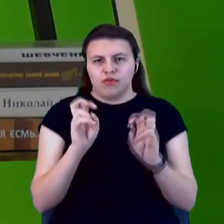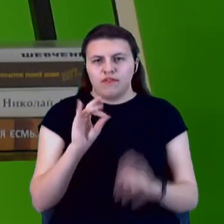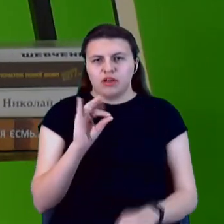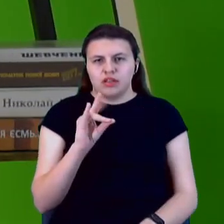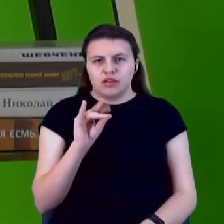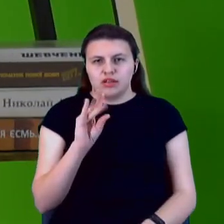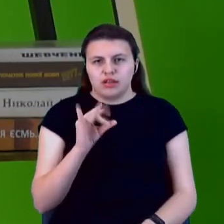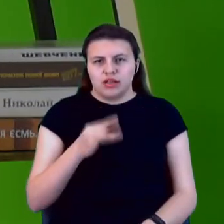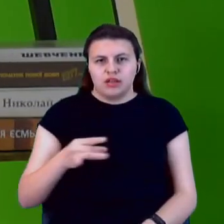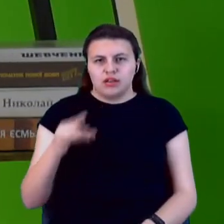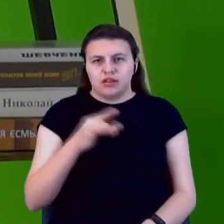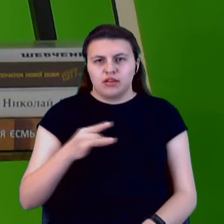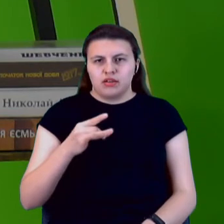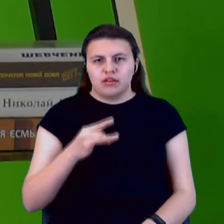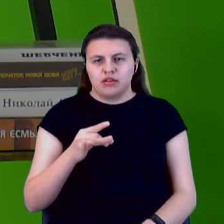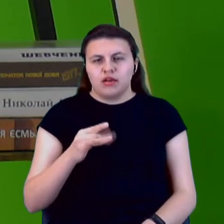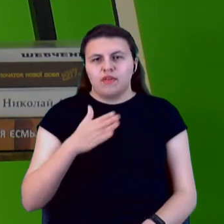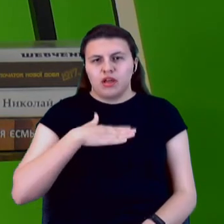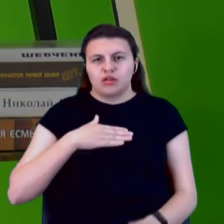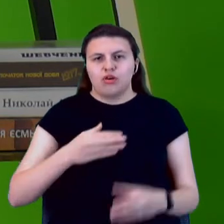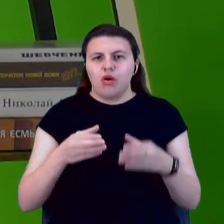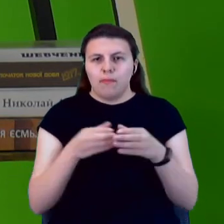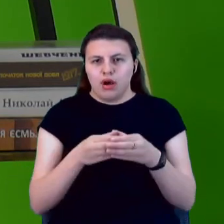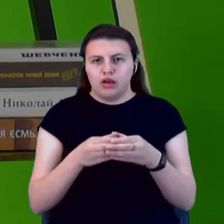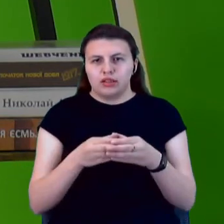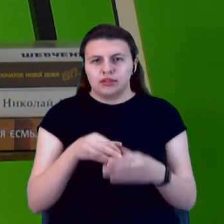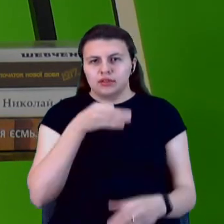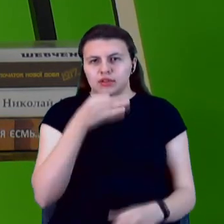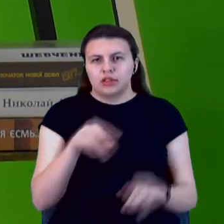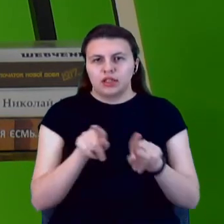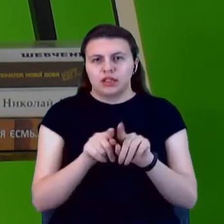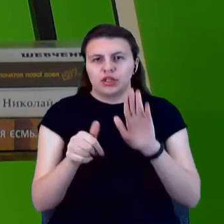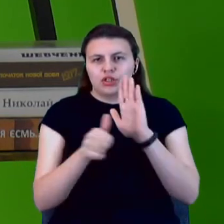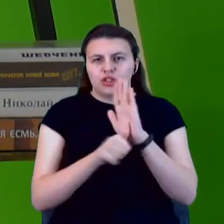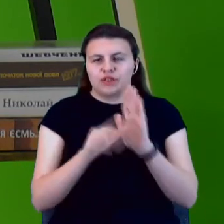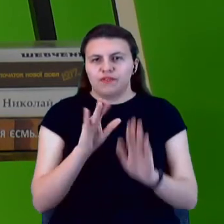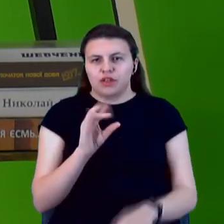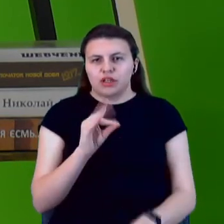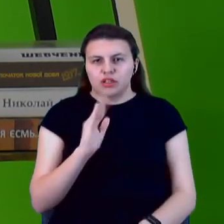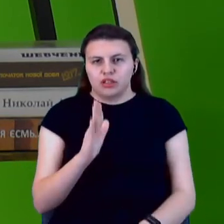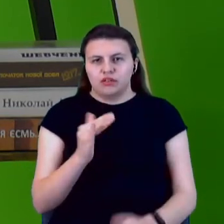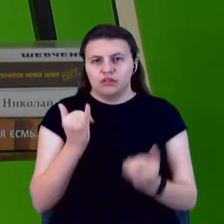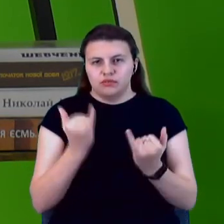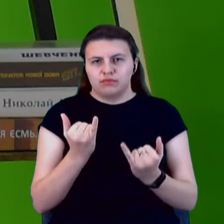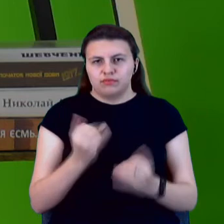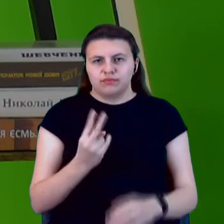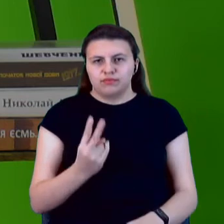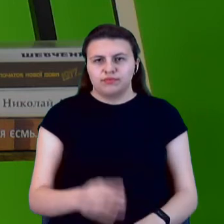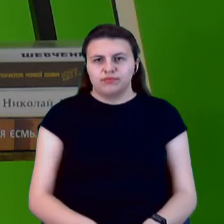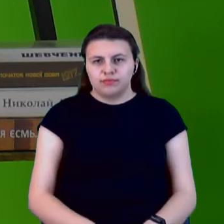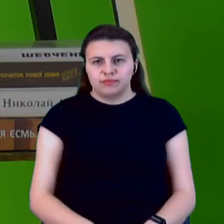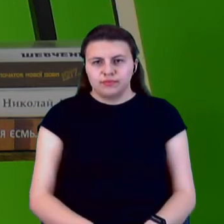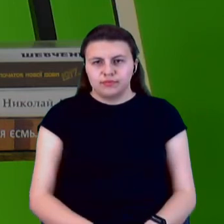Наша редакторська команда визначила 6 таких викликів. Їх побачимо вже за мить.